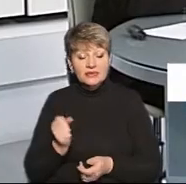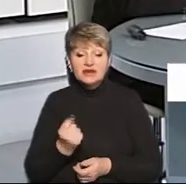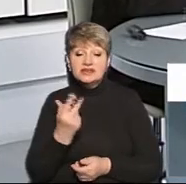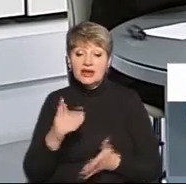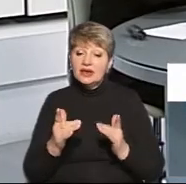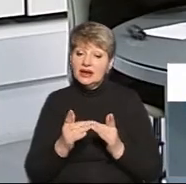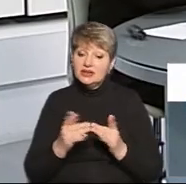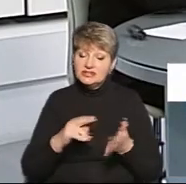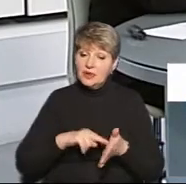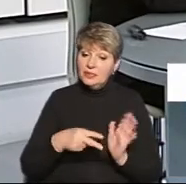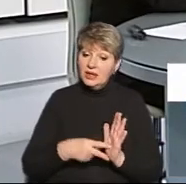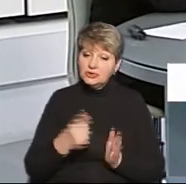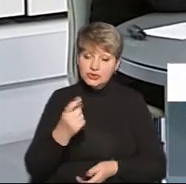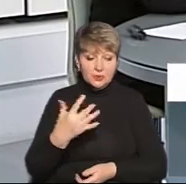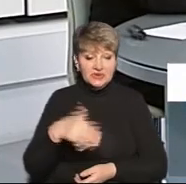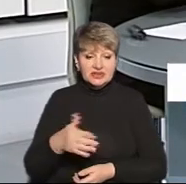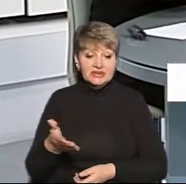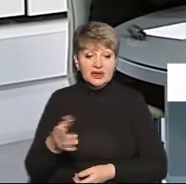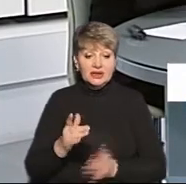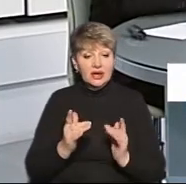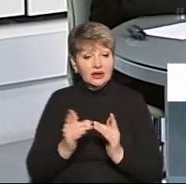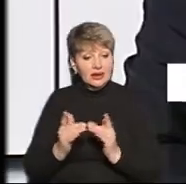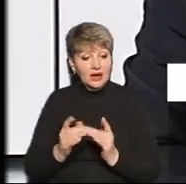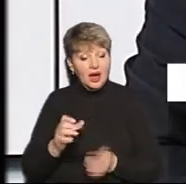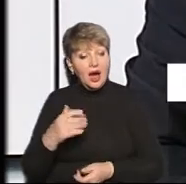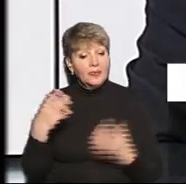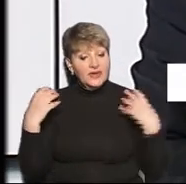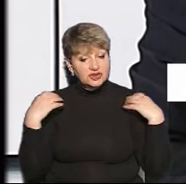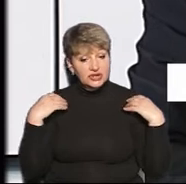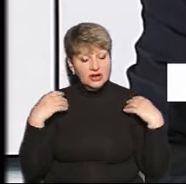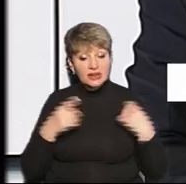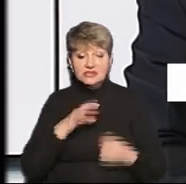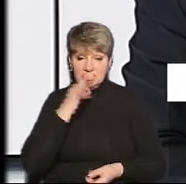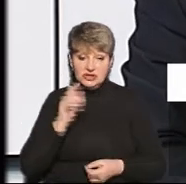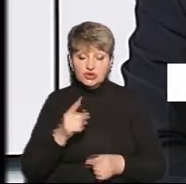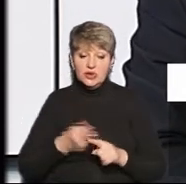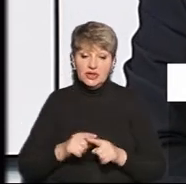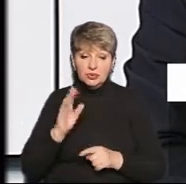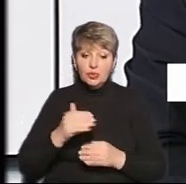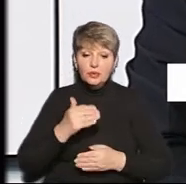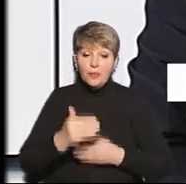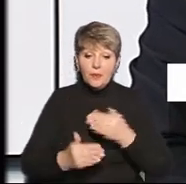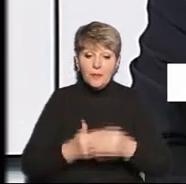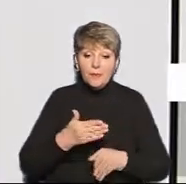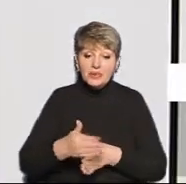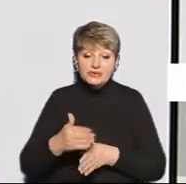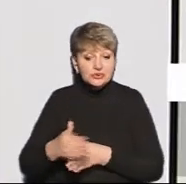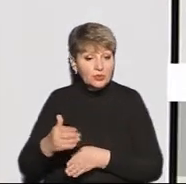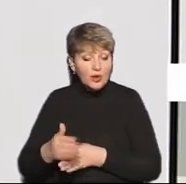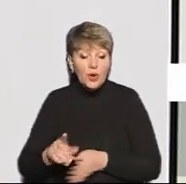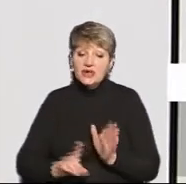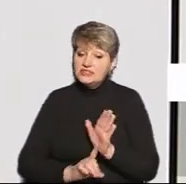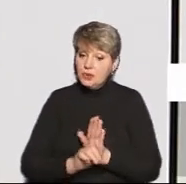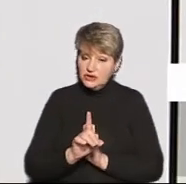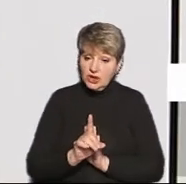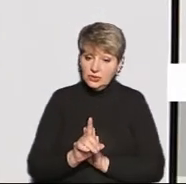планується тимчасово шпиталь? Заплановано на 150 ліжок. Але ж казав начальник департаменту, це буде поступово. Поясніть, як це? Ну, поступово ми